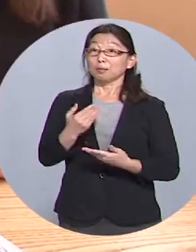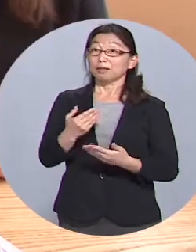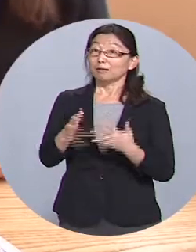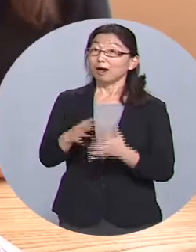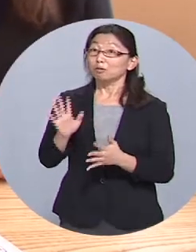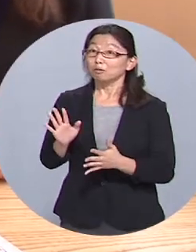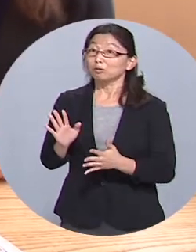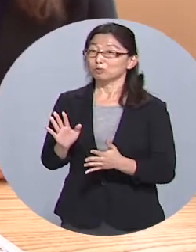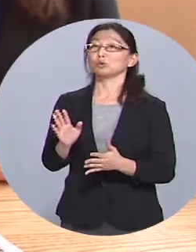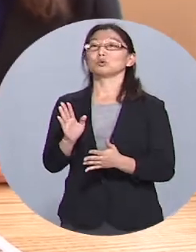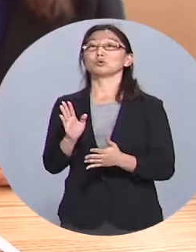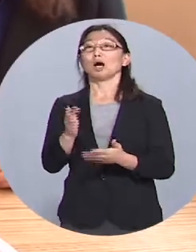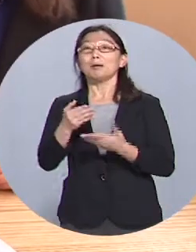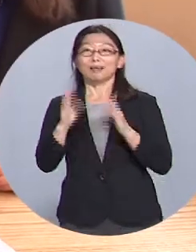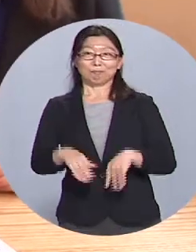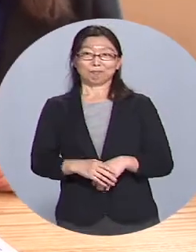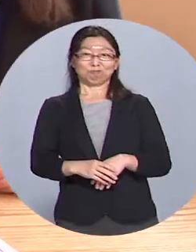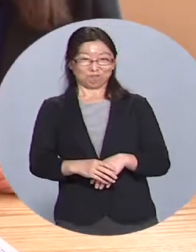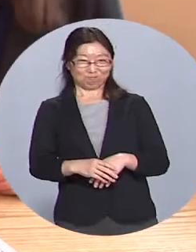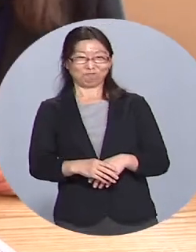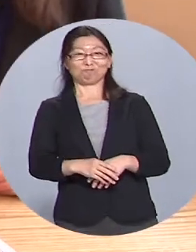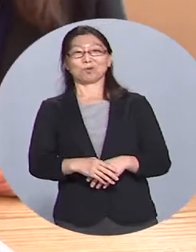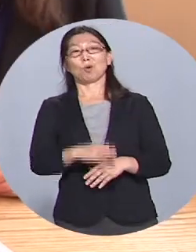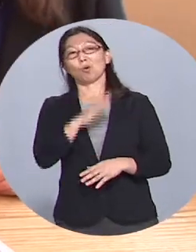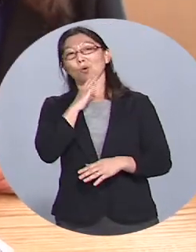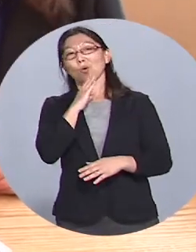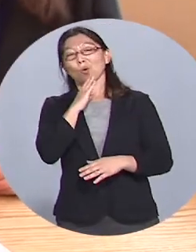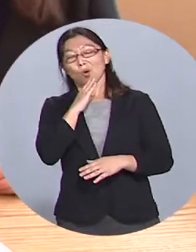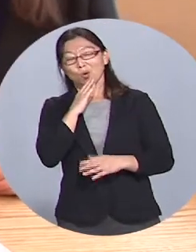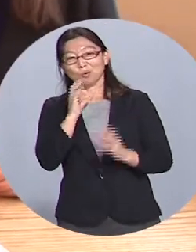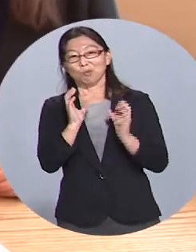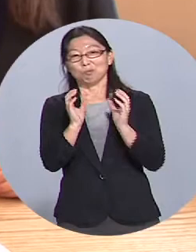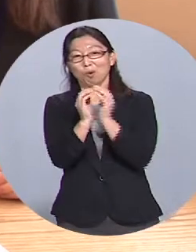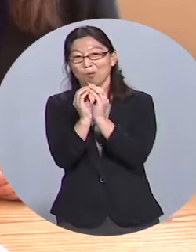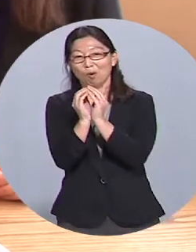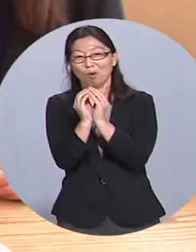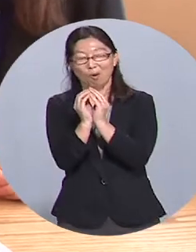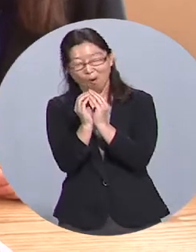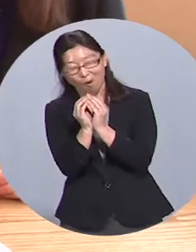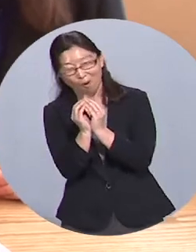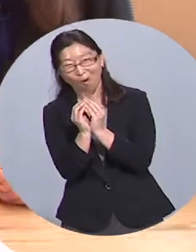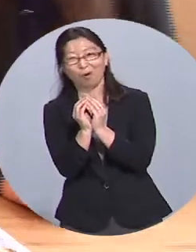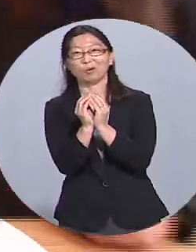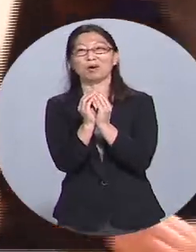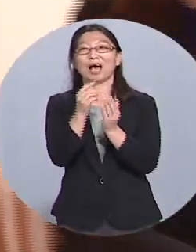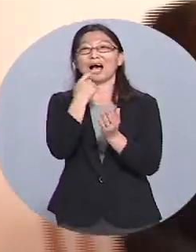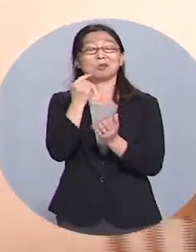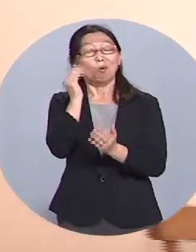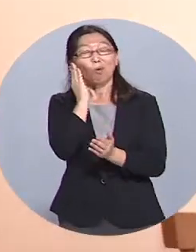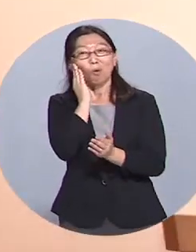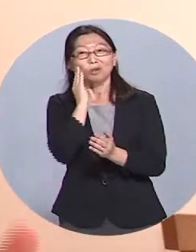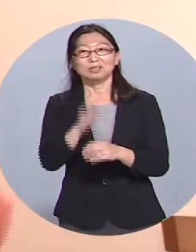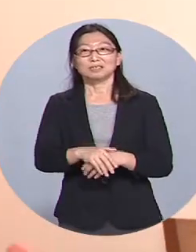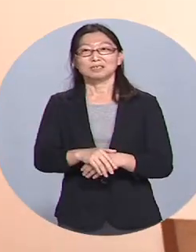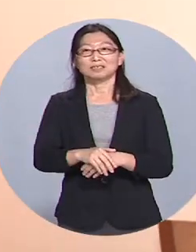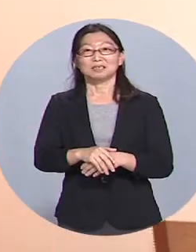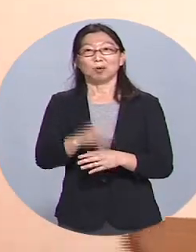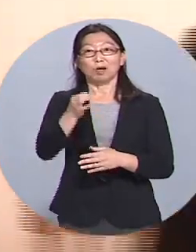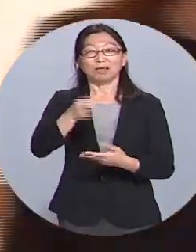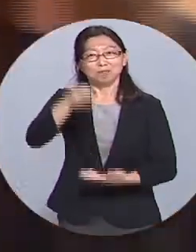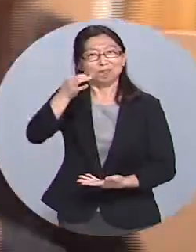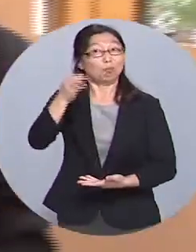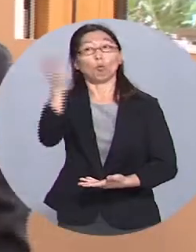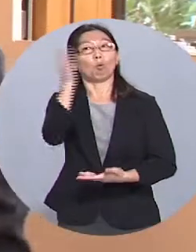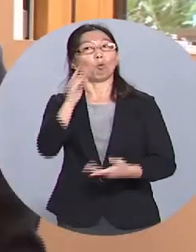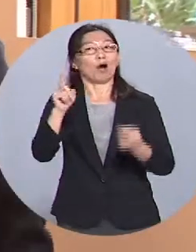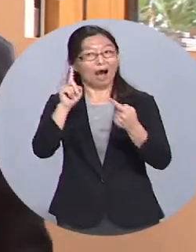？ あります。 うわー羨ましい。 はい、もう贅沢にも使っている感じで。 なるほど、はい、じゃあ1500円でももう損した感じ全くない。